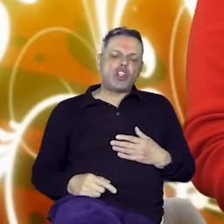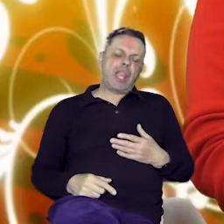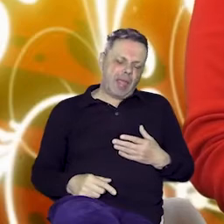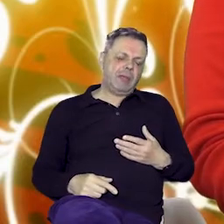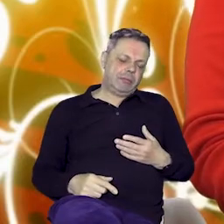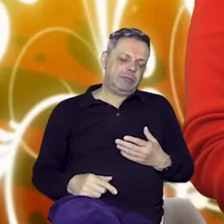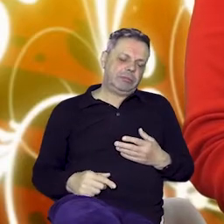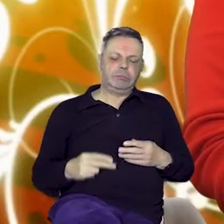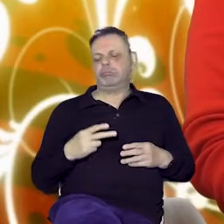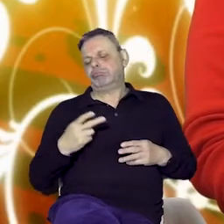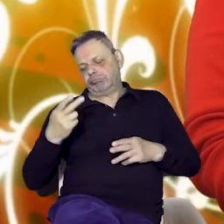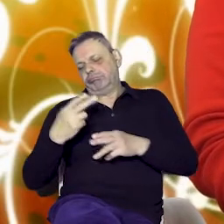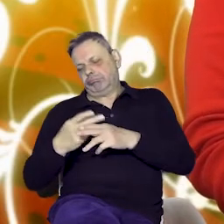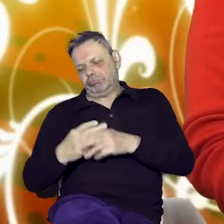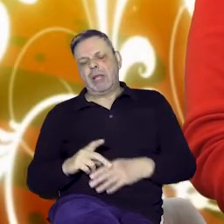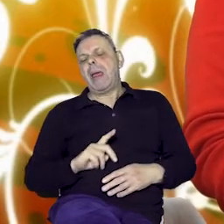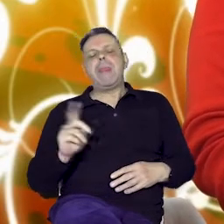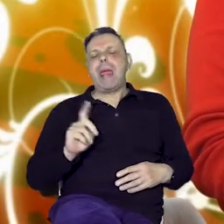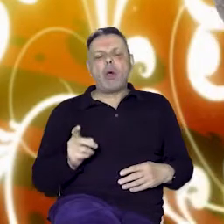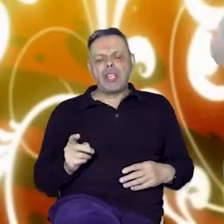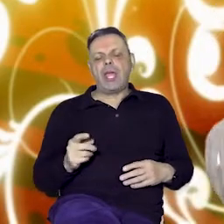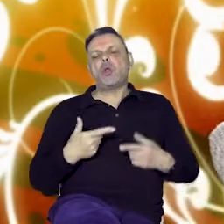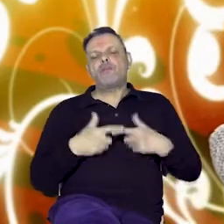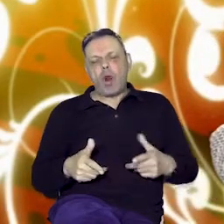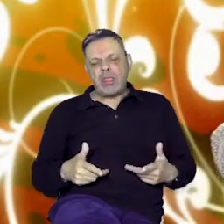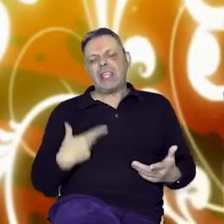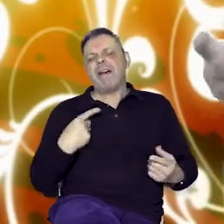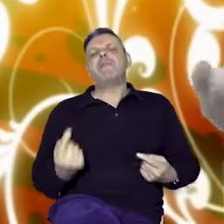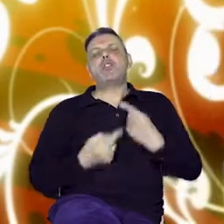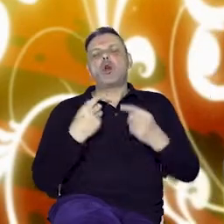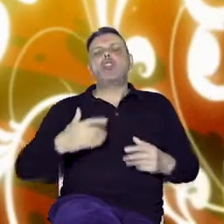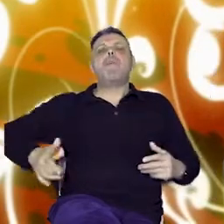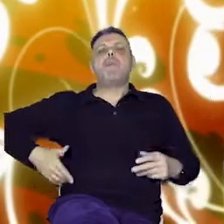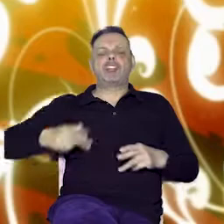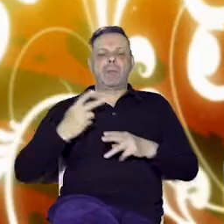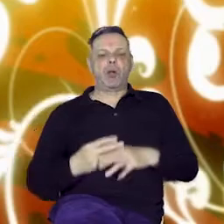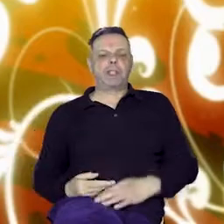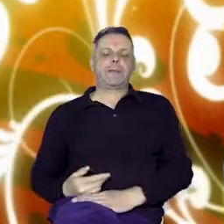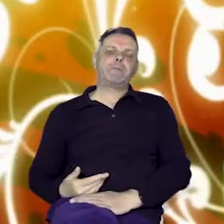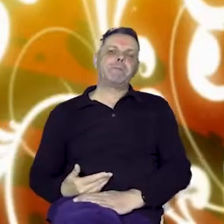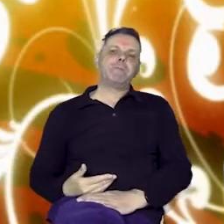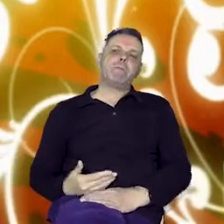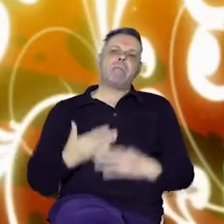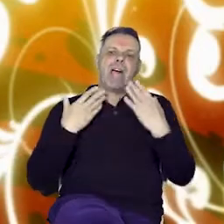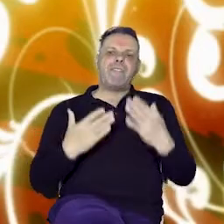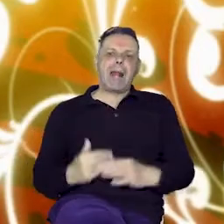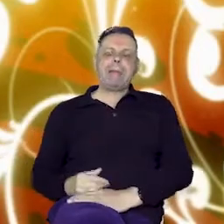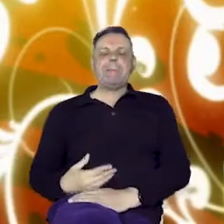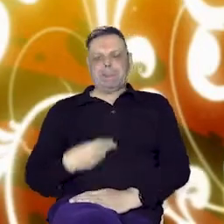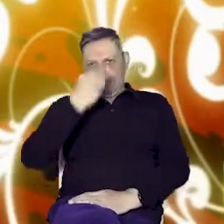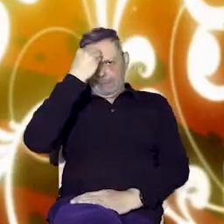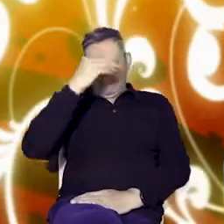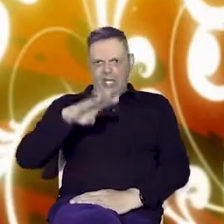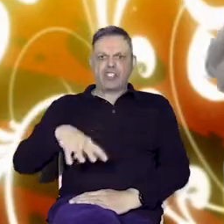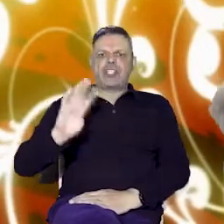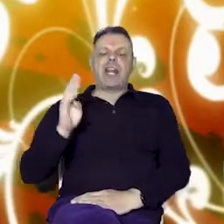Treba poduzeti sve da do nefrologa ne dođe. A možete puno sami napraviti. Hvala vam, draga profesorice. Još jednom vas podsjećam, 14.